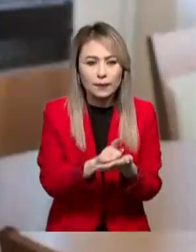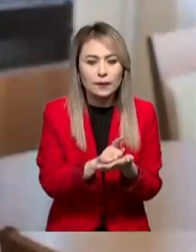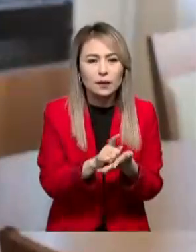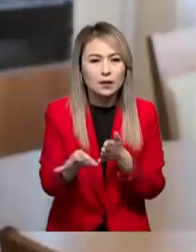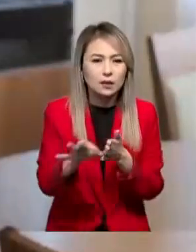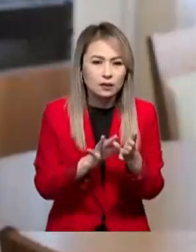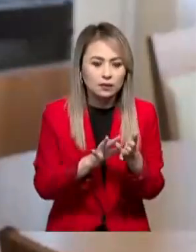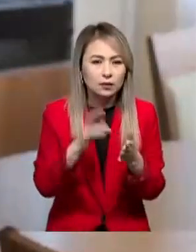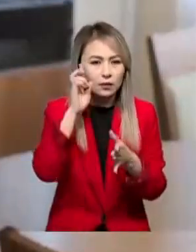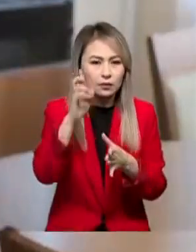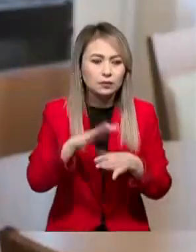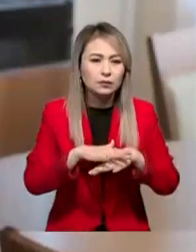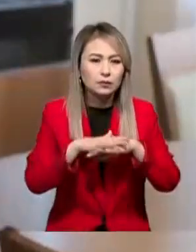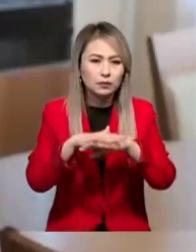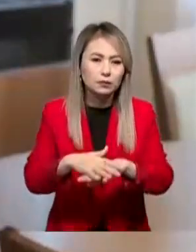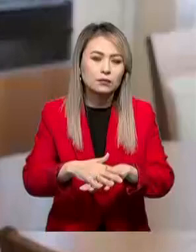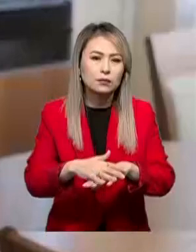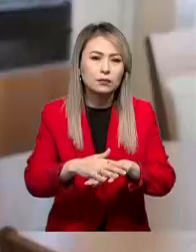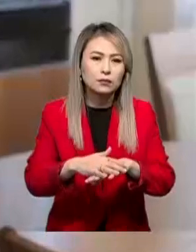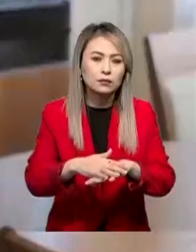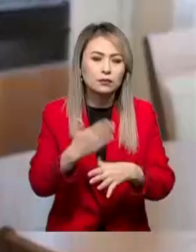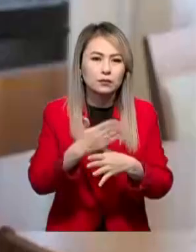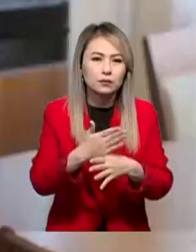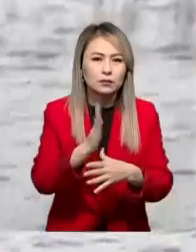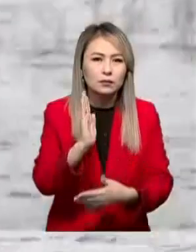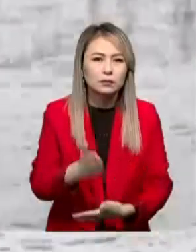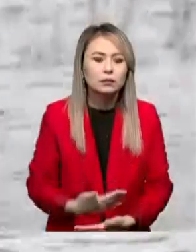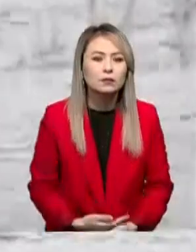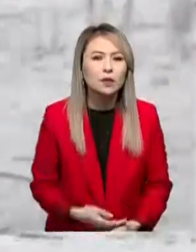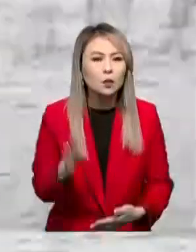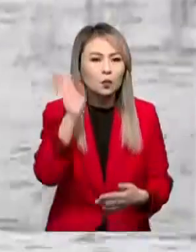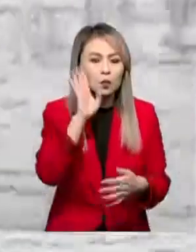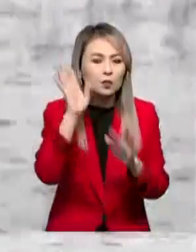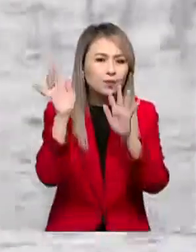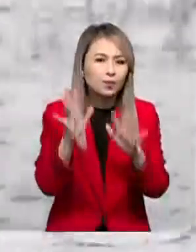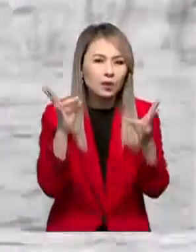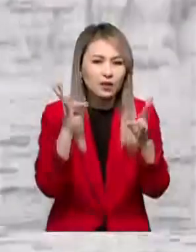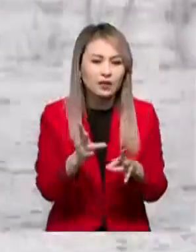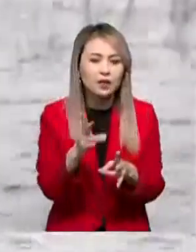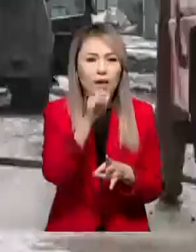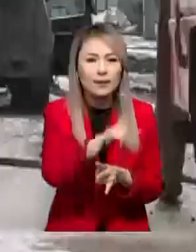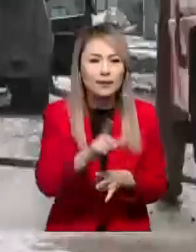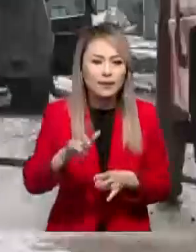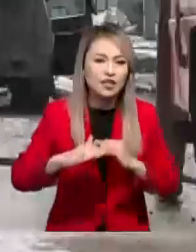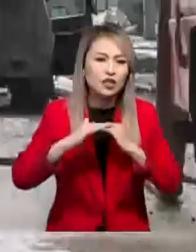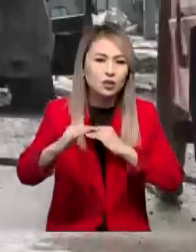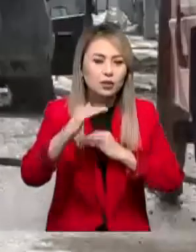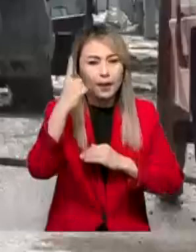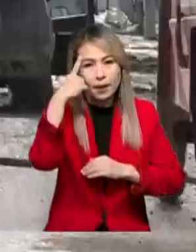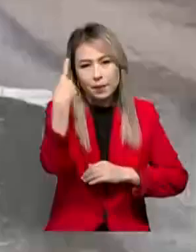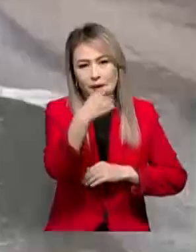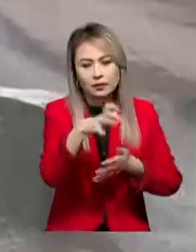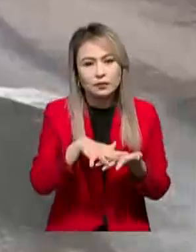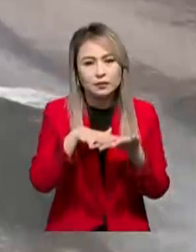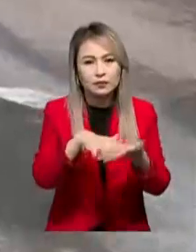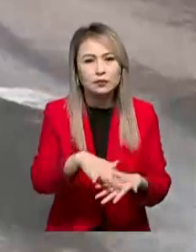жолғы мемлекеттік көмек көрсетілетін болады. Қарғын судан зардап шеккен адамдар жергілікті әкімдікке хабарласып өтініш